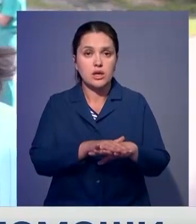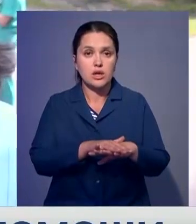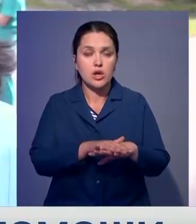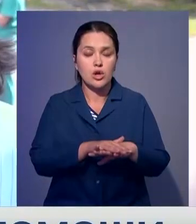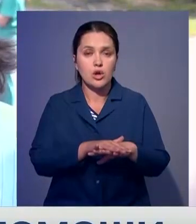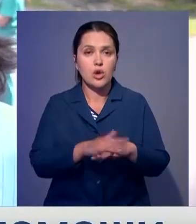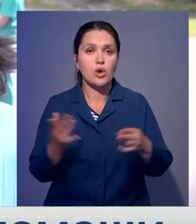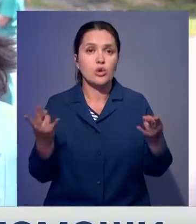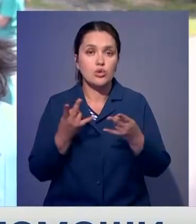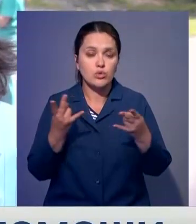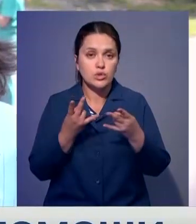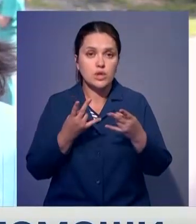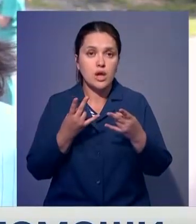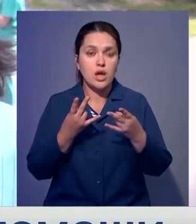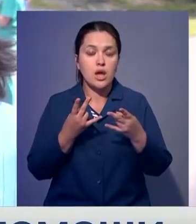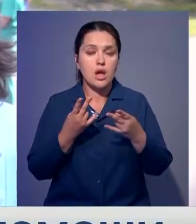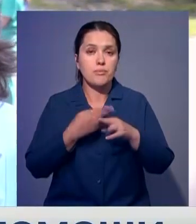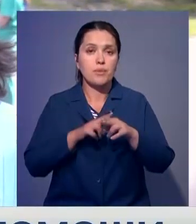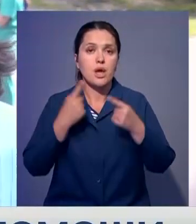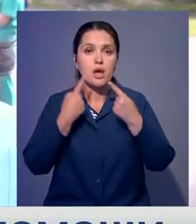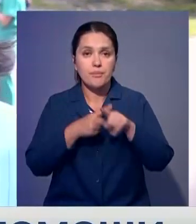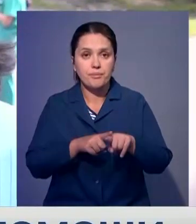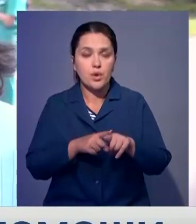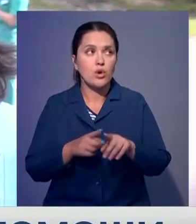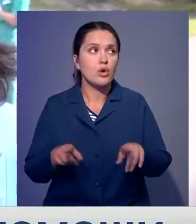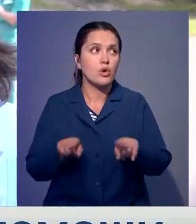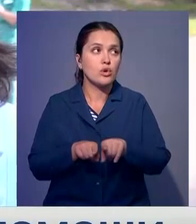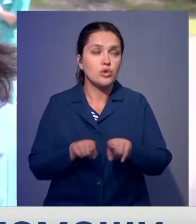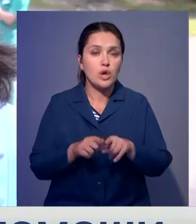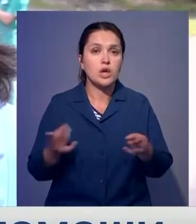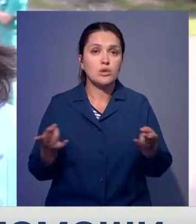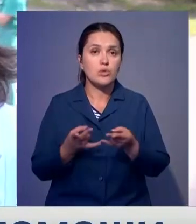инфраструктуры, наверное, необходимо. Поднимался вопрос о том, что